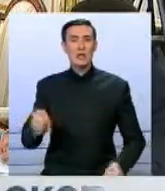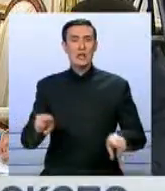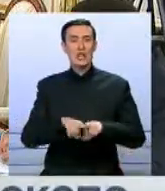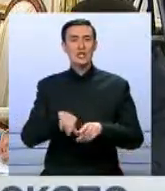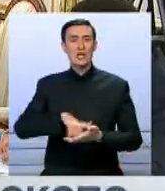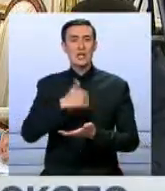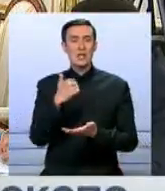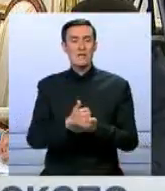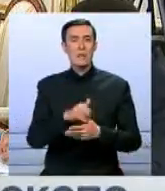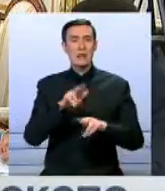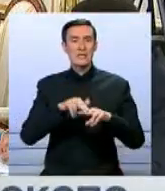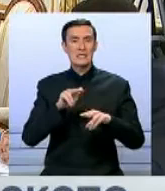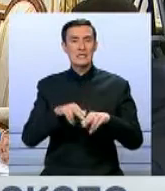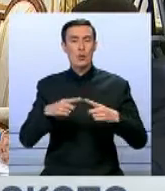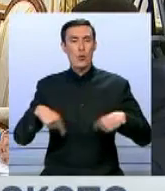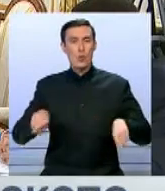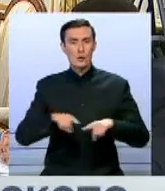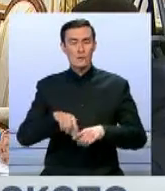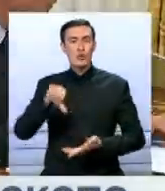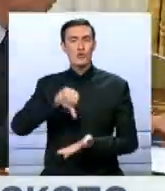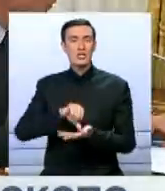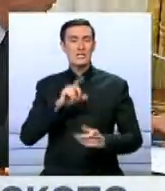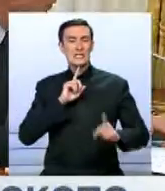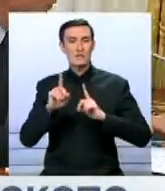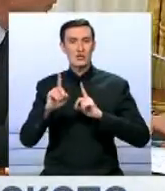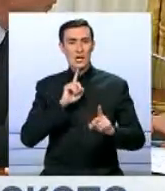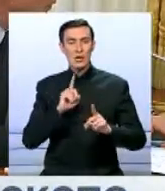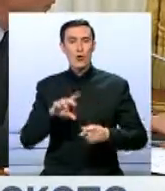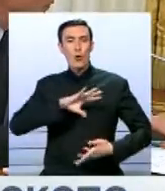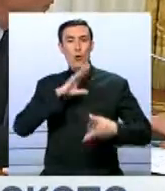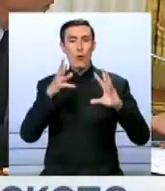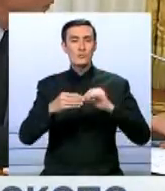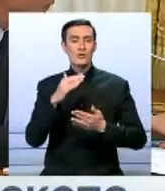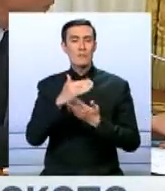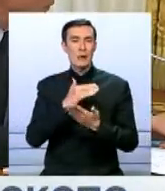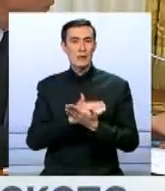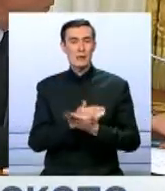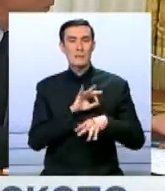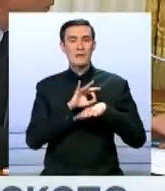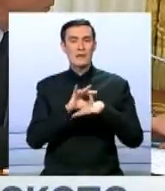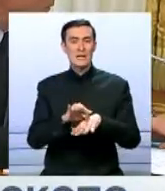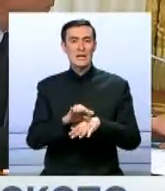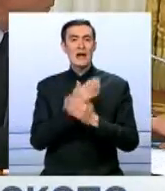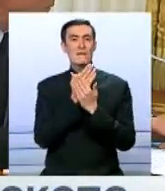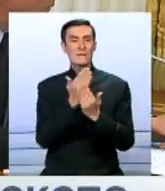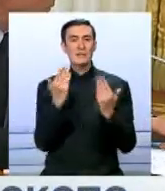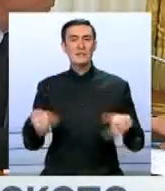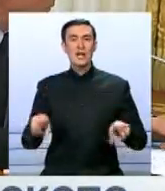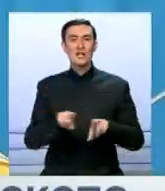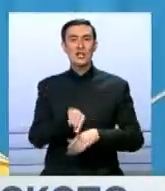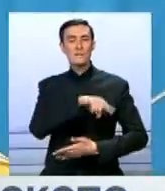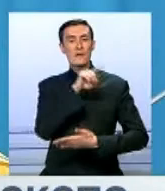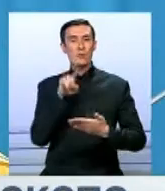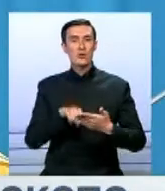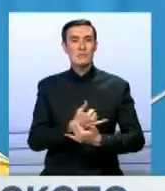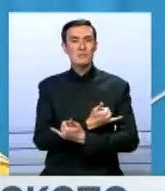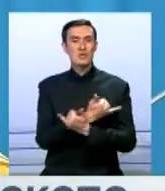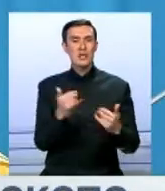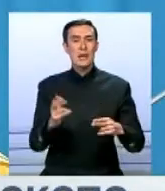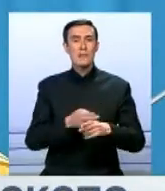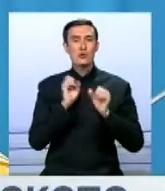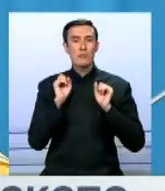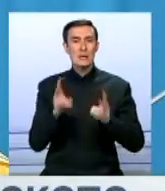главы правоохранительных органов. Участники совещания рассмотрели общий порядок проведения выставки, а также вопрос обеспечения